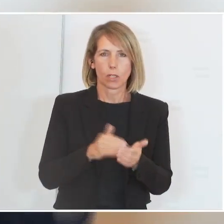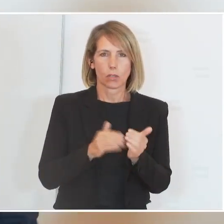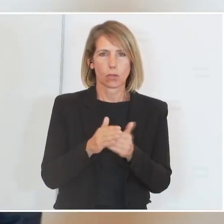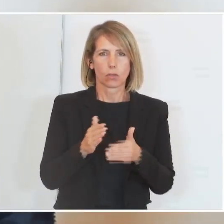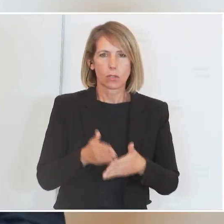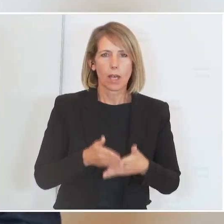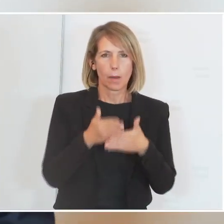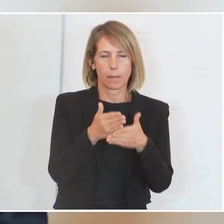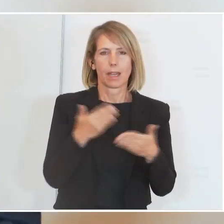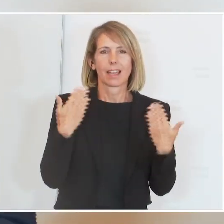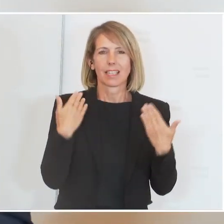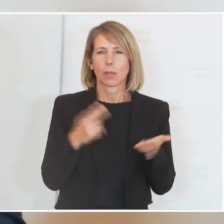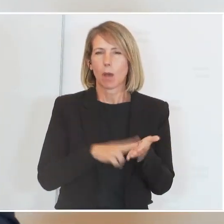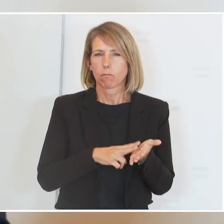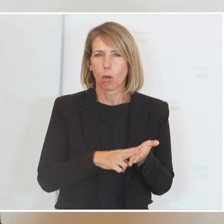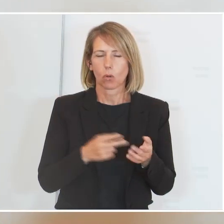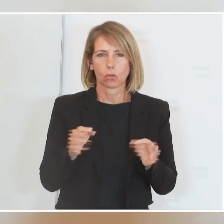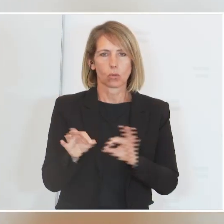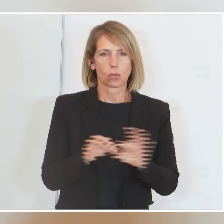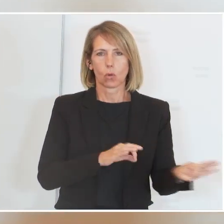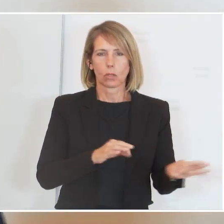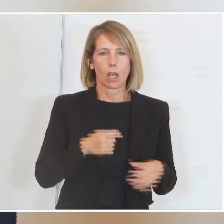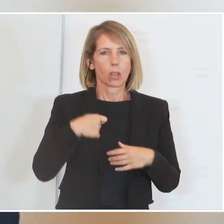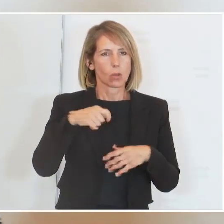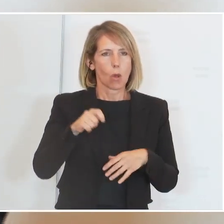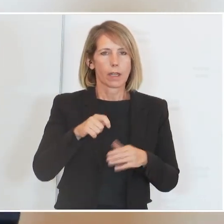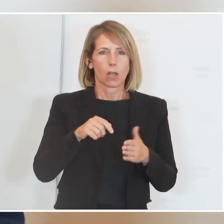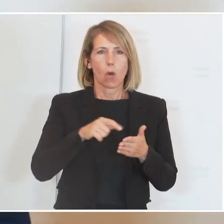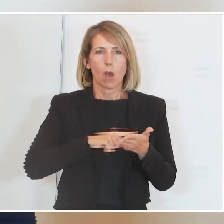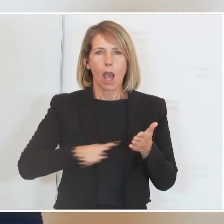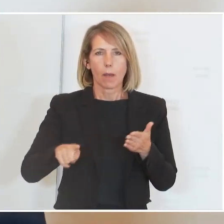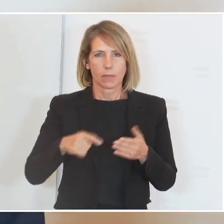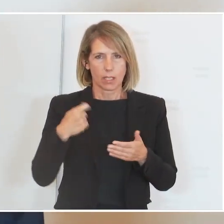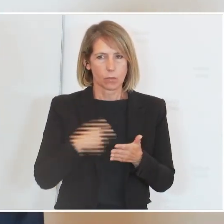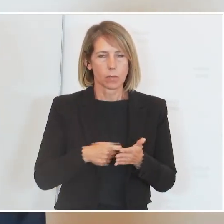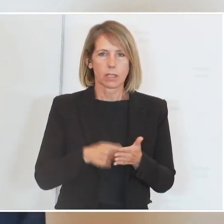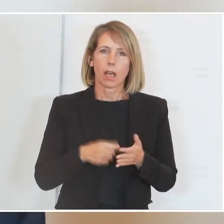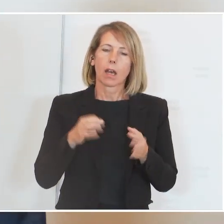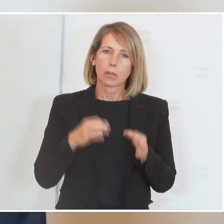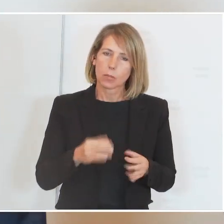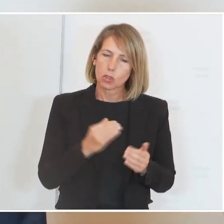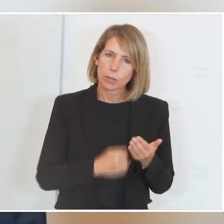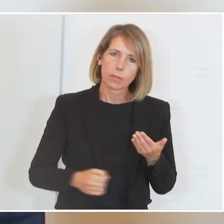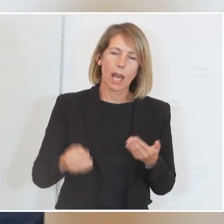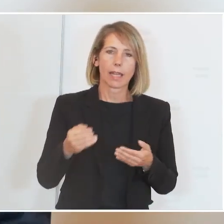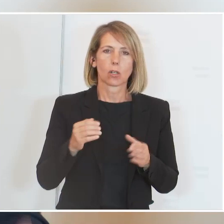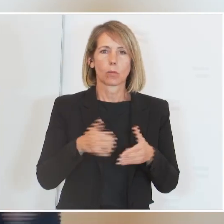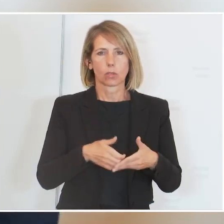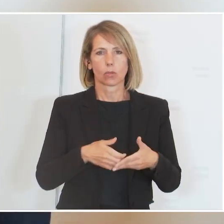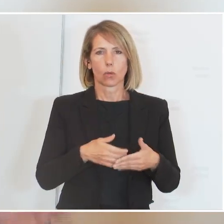etwa der Klimabonus oder der Teuerungsabsatzbetrag, der bestimmte Einkommensgruppen